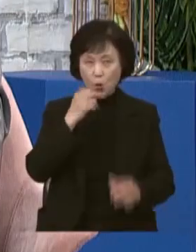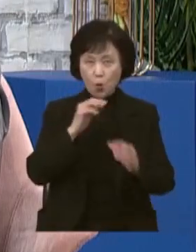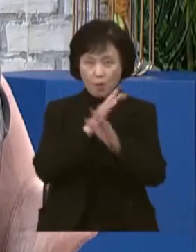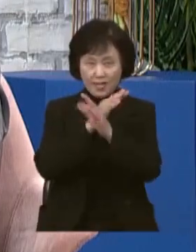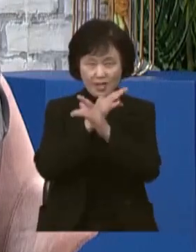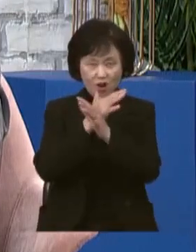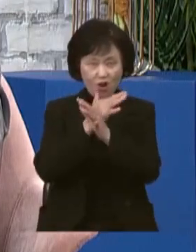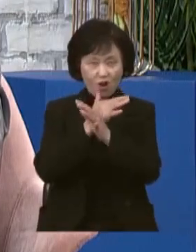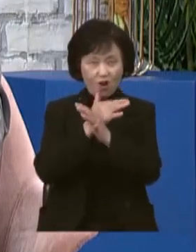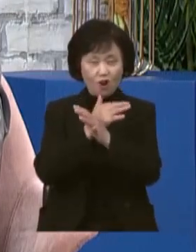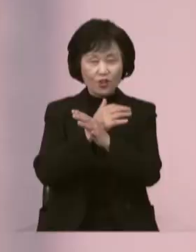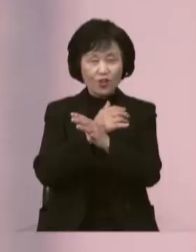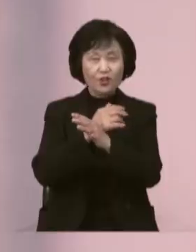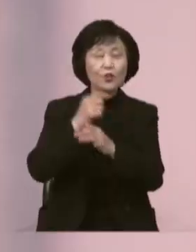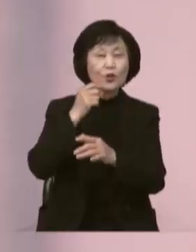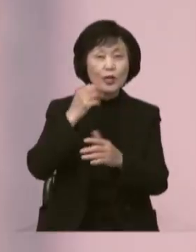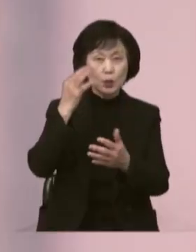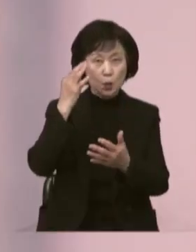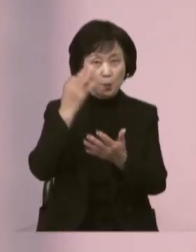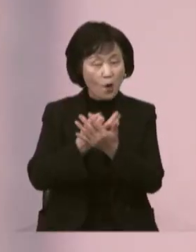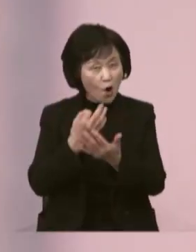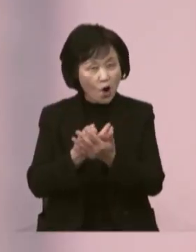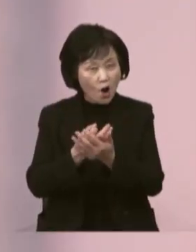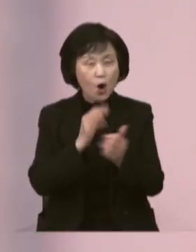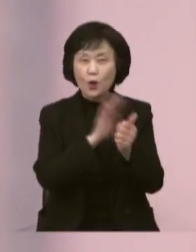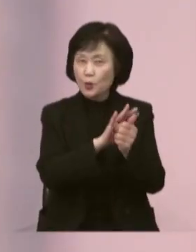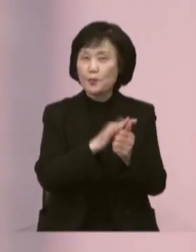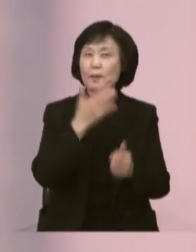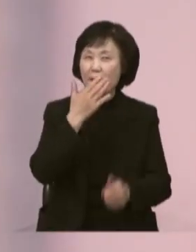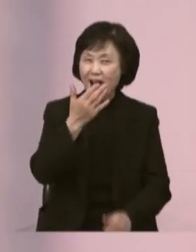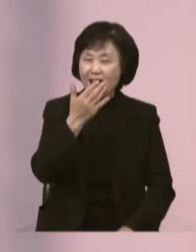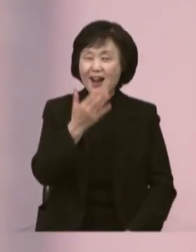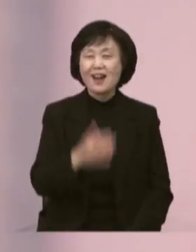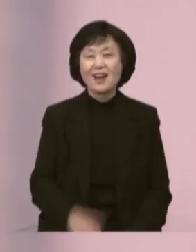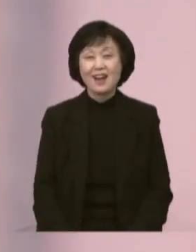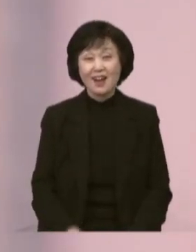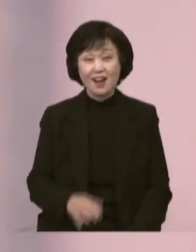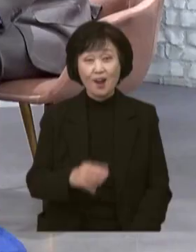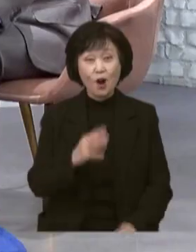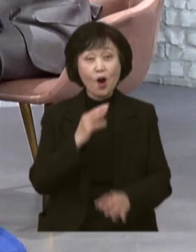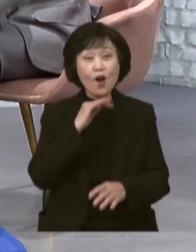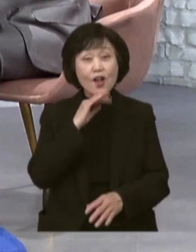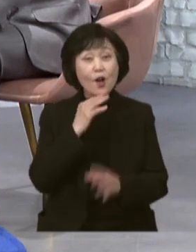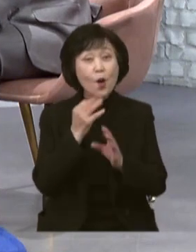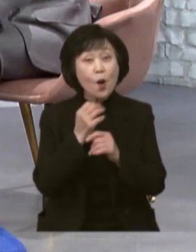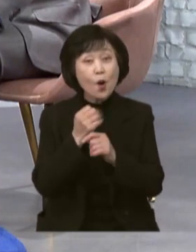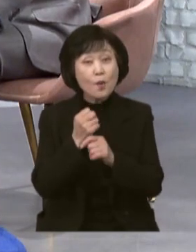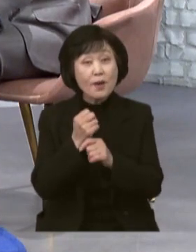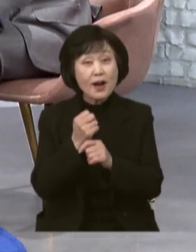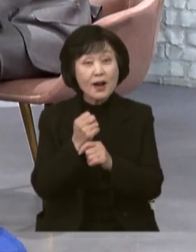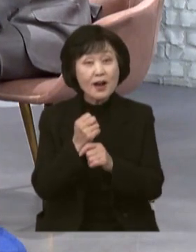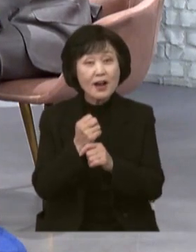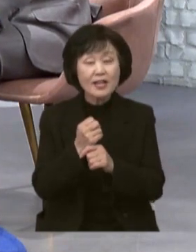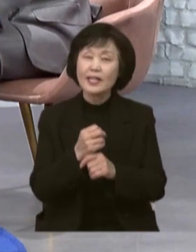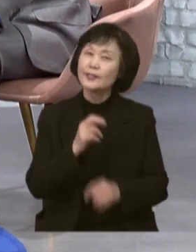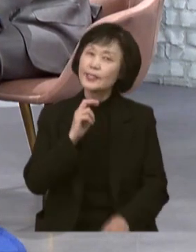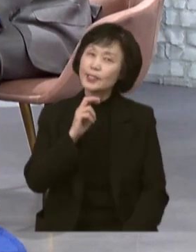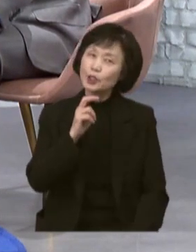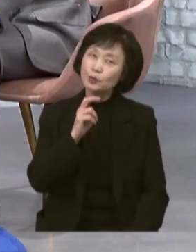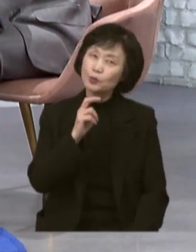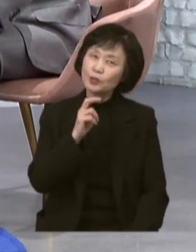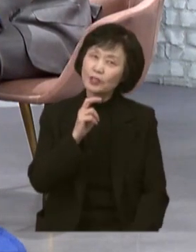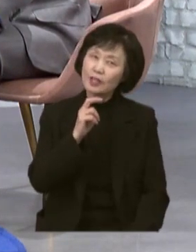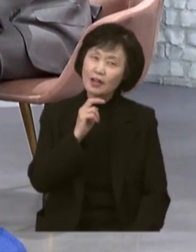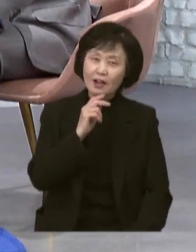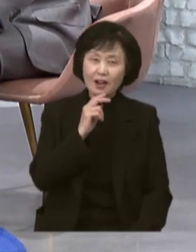떨어져서 20살, 네. 잠깐만, 19살. 그러면 상당히 좀 일찍 나이에 데뷔를 했네요.